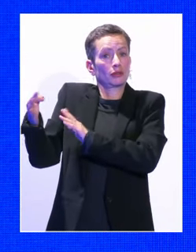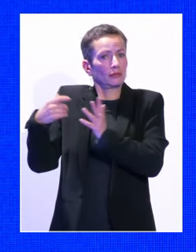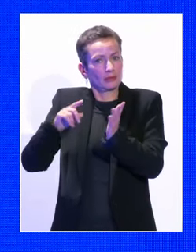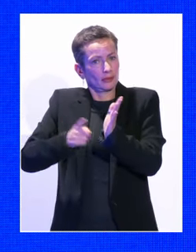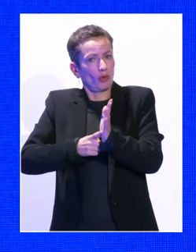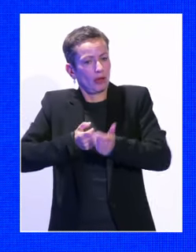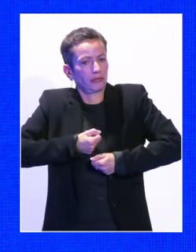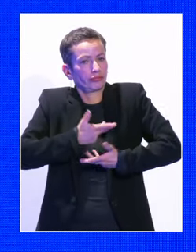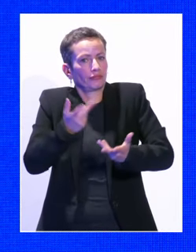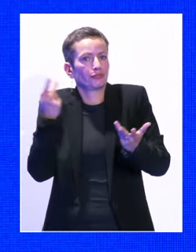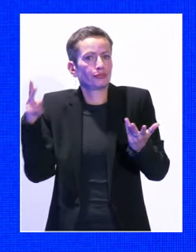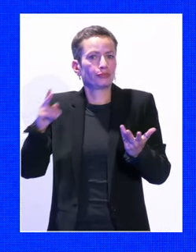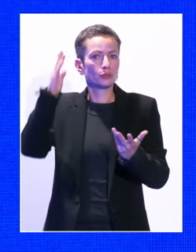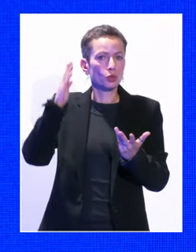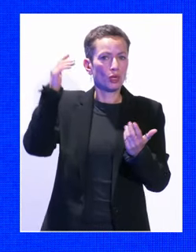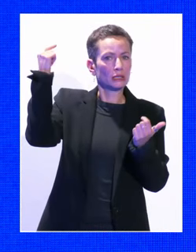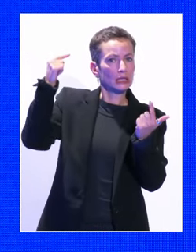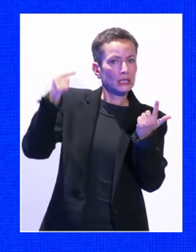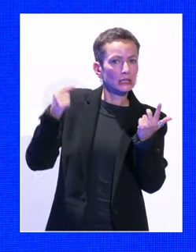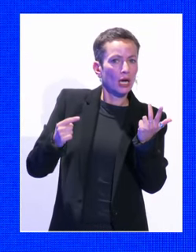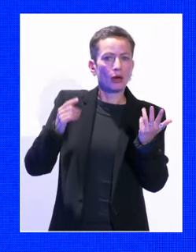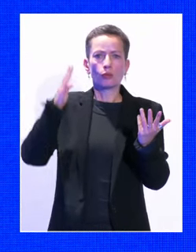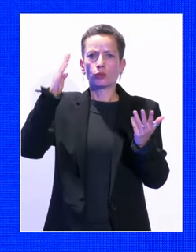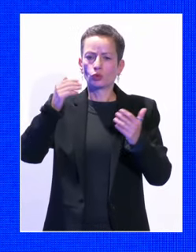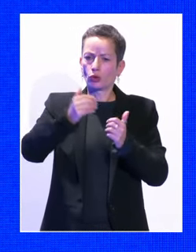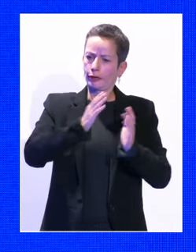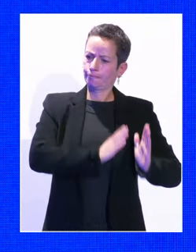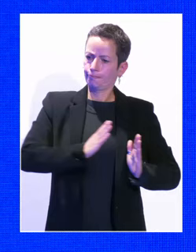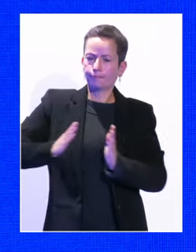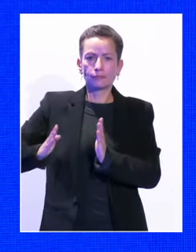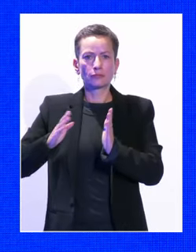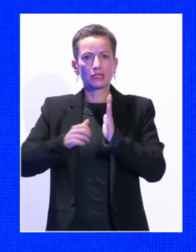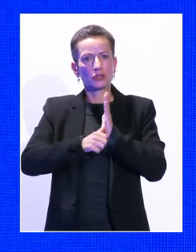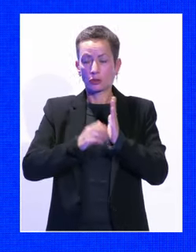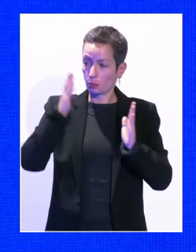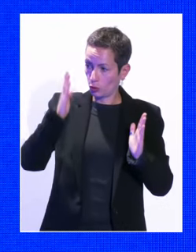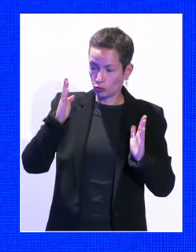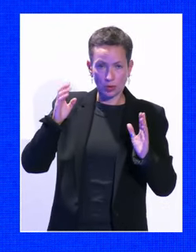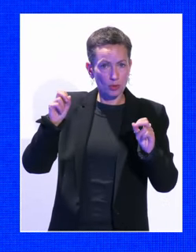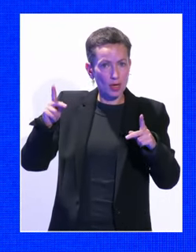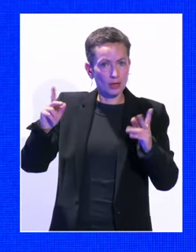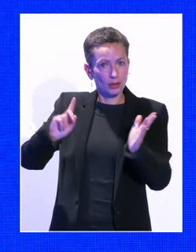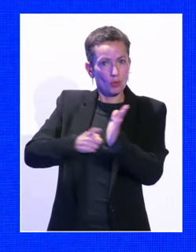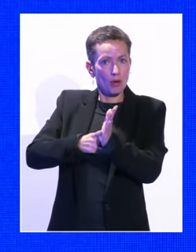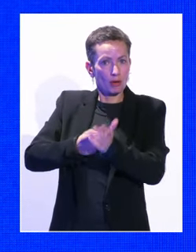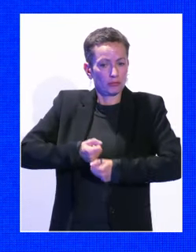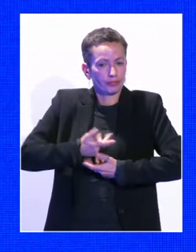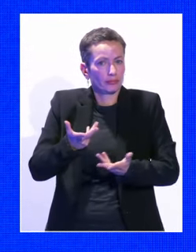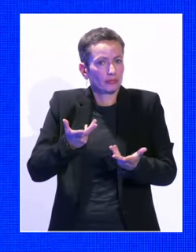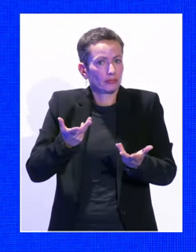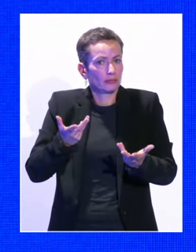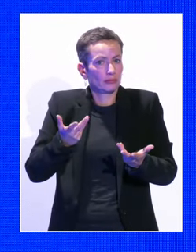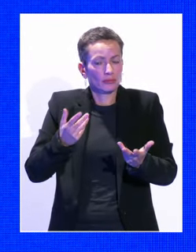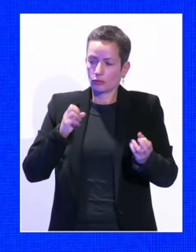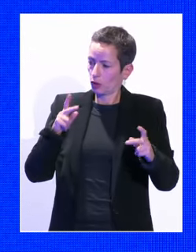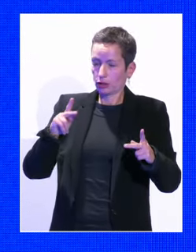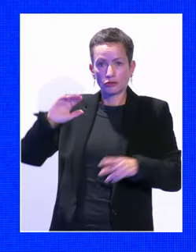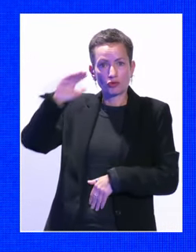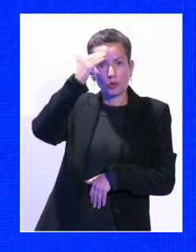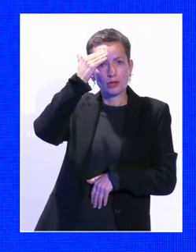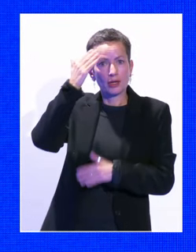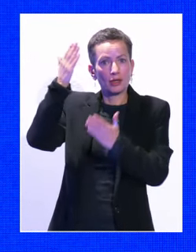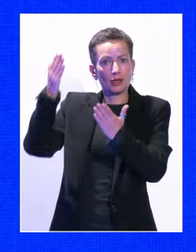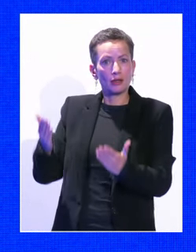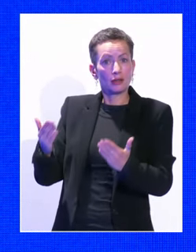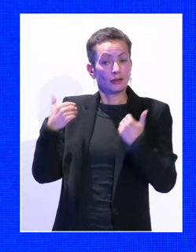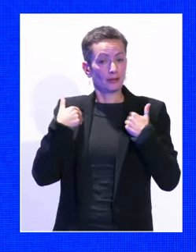attentes que tu ressens, besoin d'ordre, besoin d'identité. C'est juste. Je reconnais,